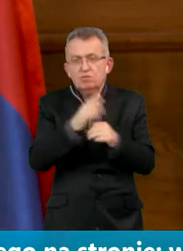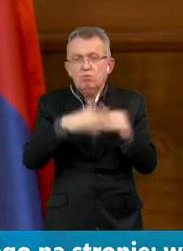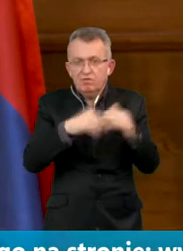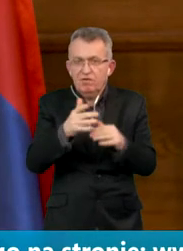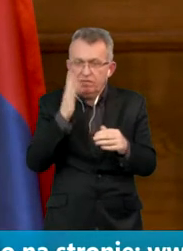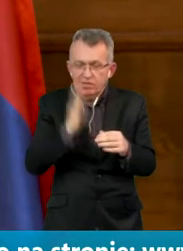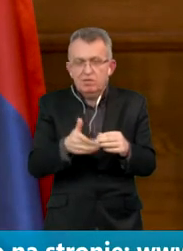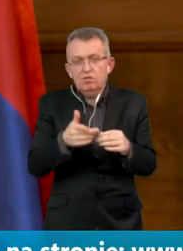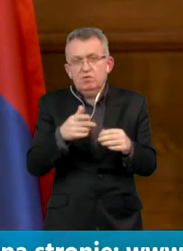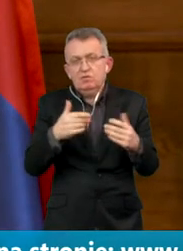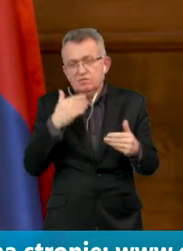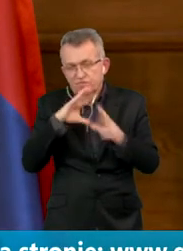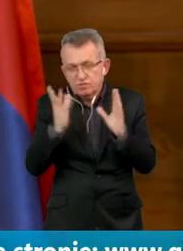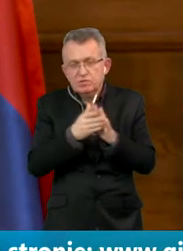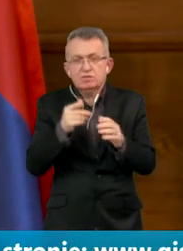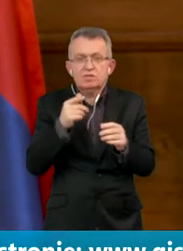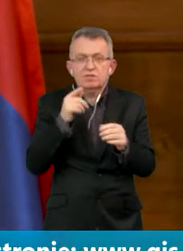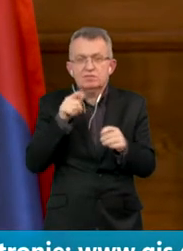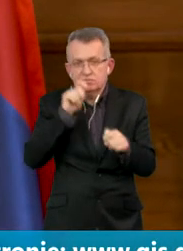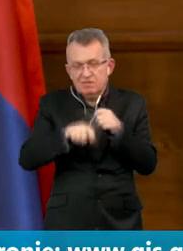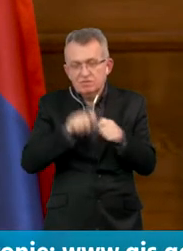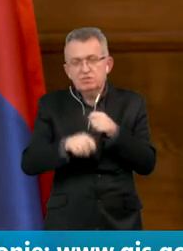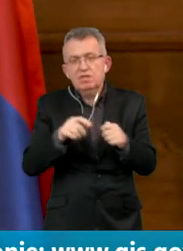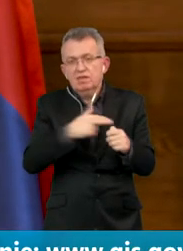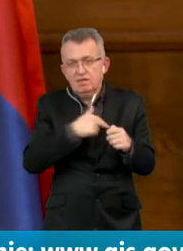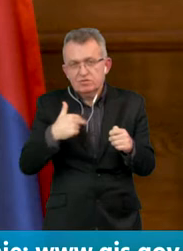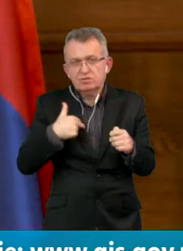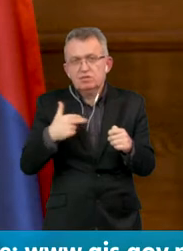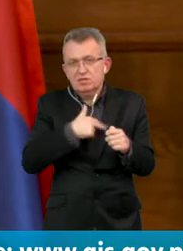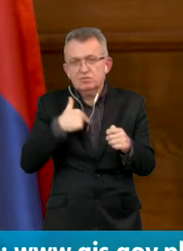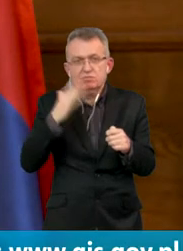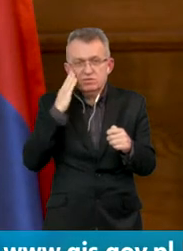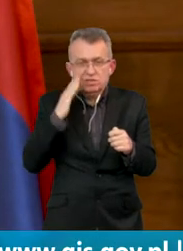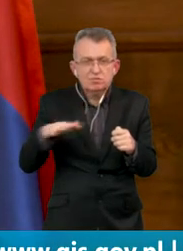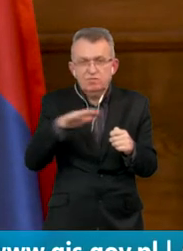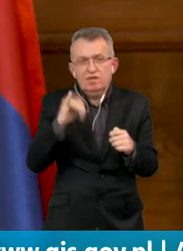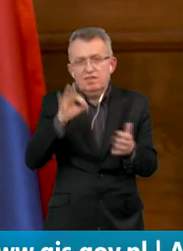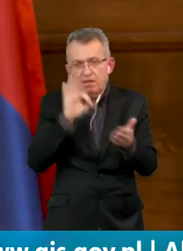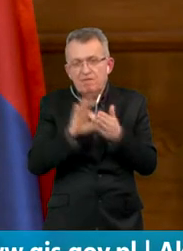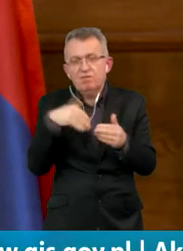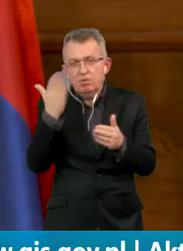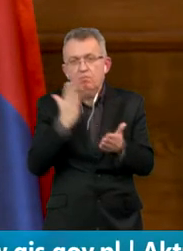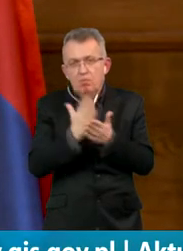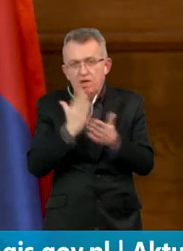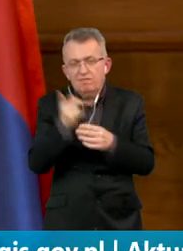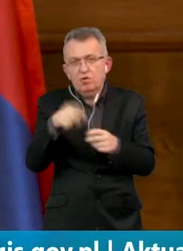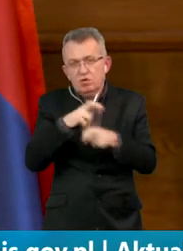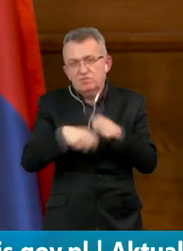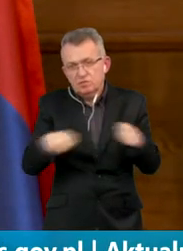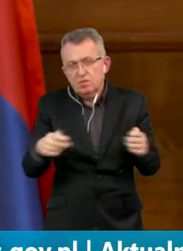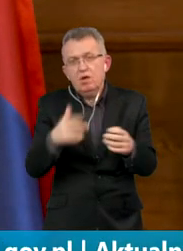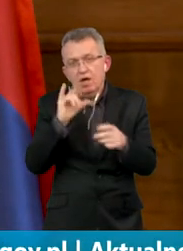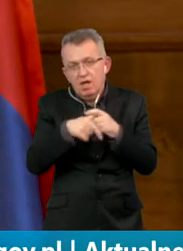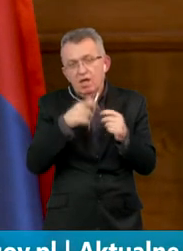starają się z życzliwością podchodzić do wszystkich problemów naszych mieszkańców i na pewno będą pomagały w ich rozwiązaniu. Natomiast to nie